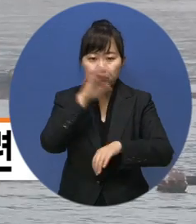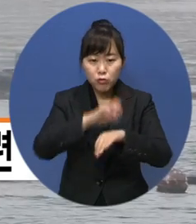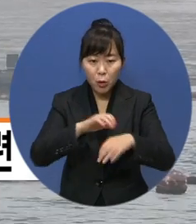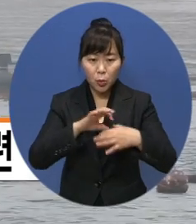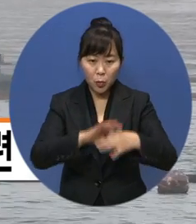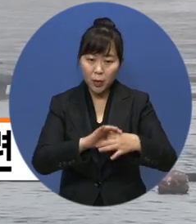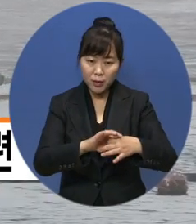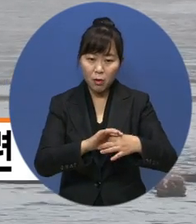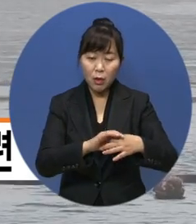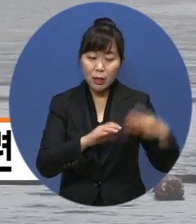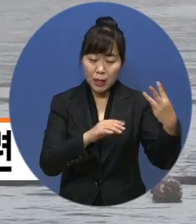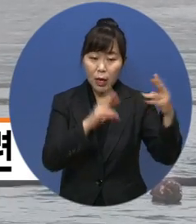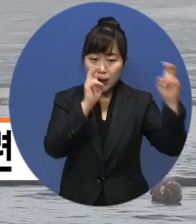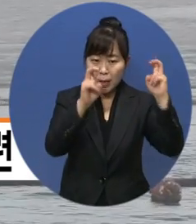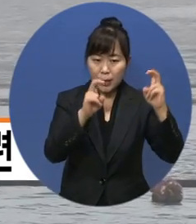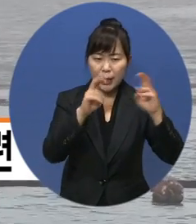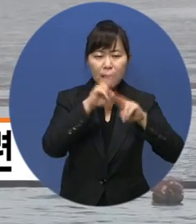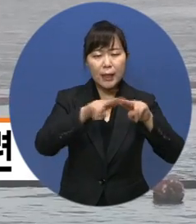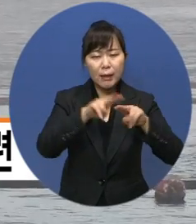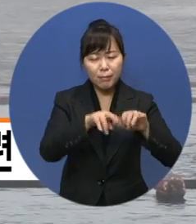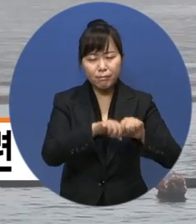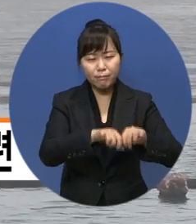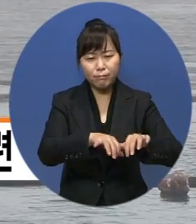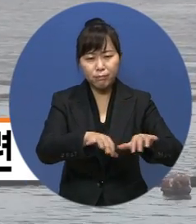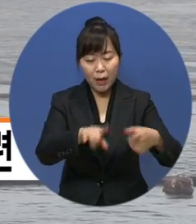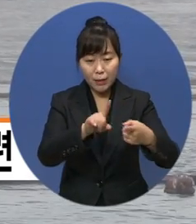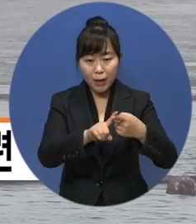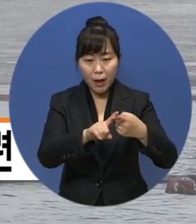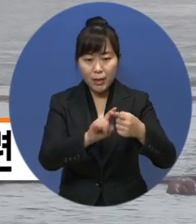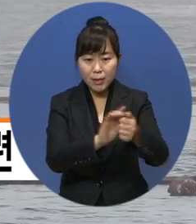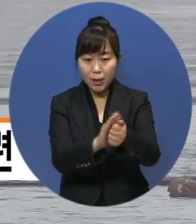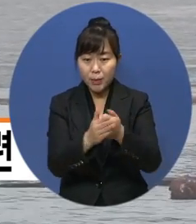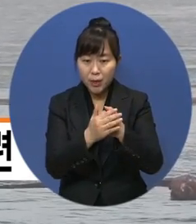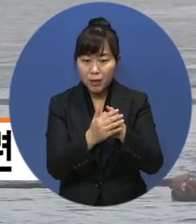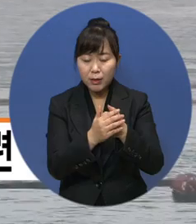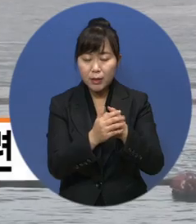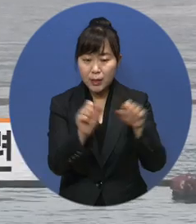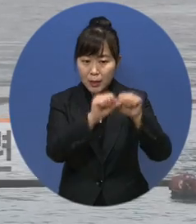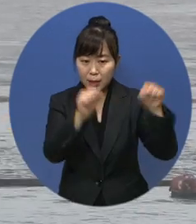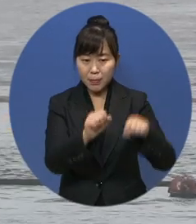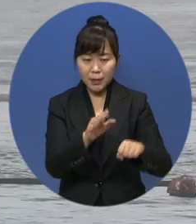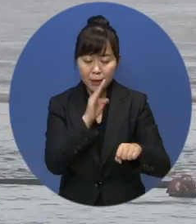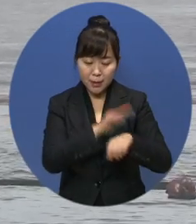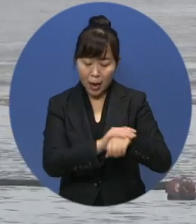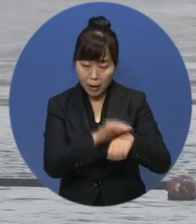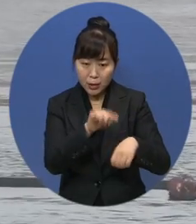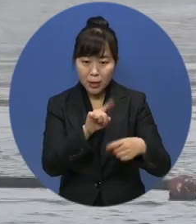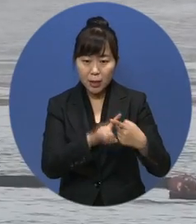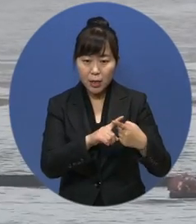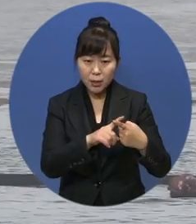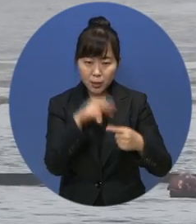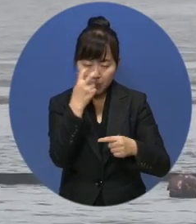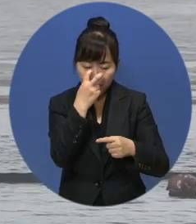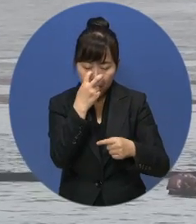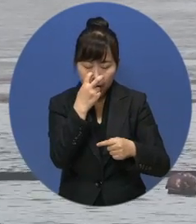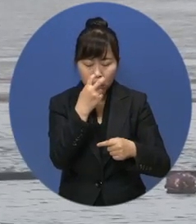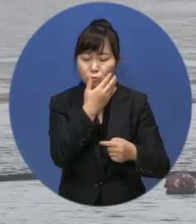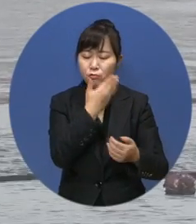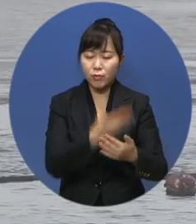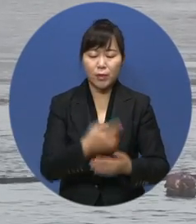원유 취급 3사의 기름 확산 방지 협력 시스템이 실질적으로 가동하는지 점검하는 데 중점을